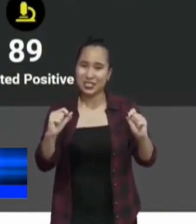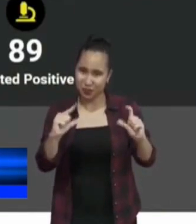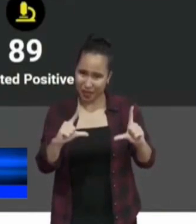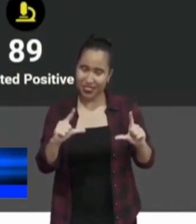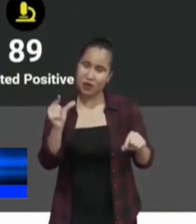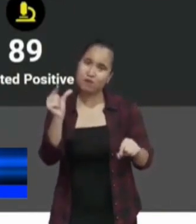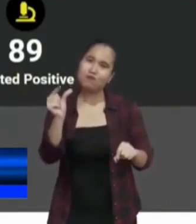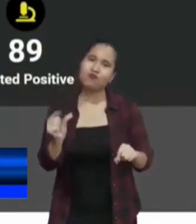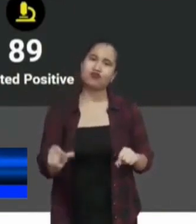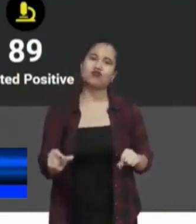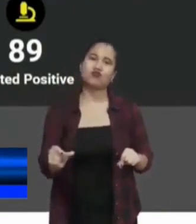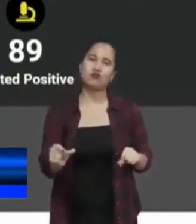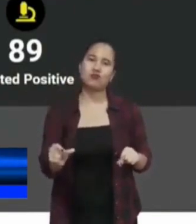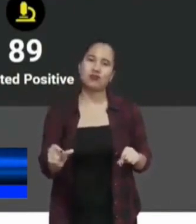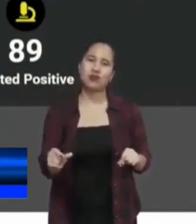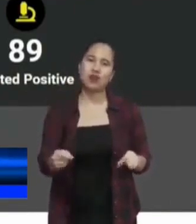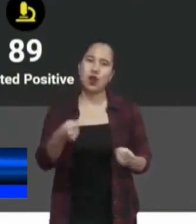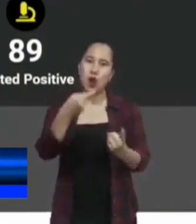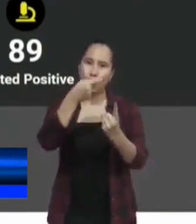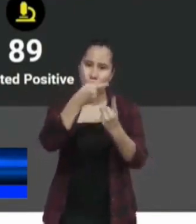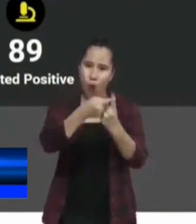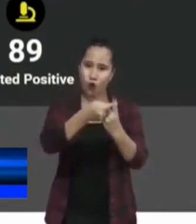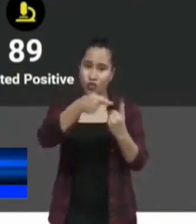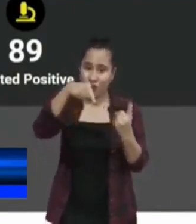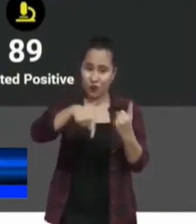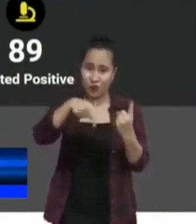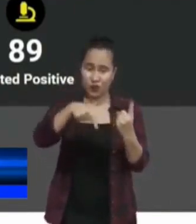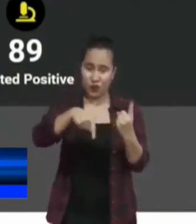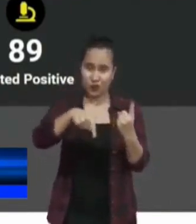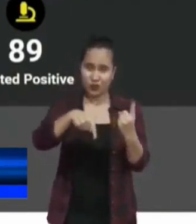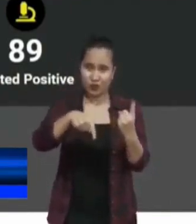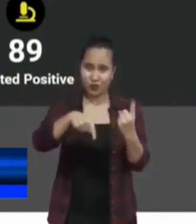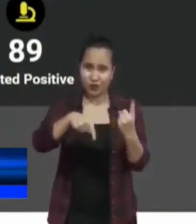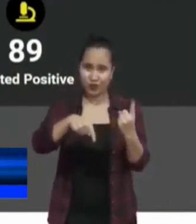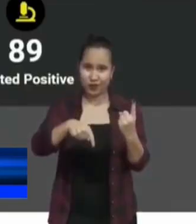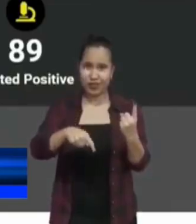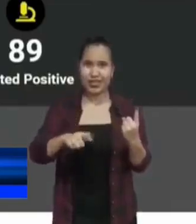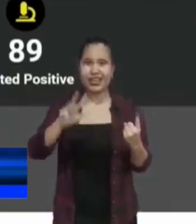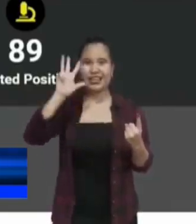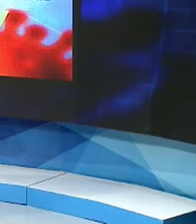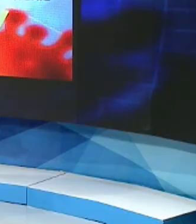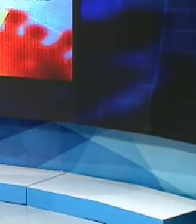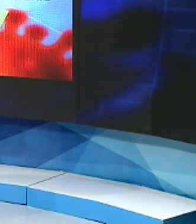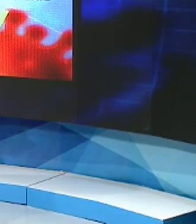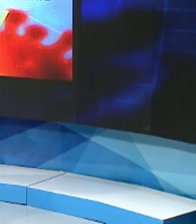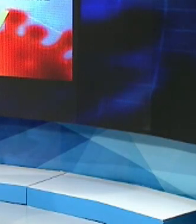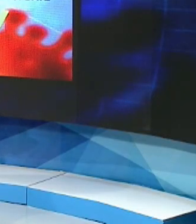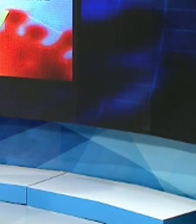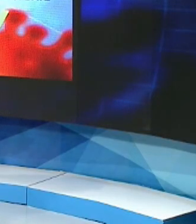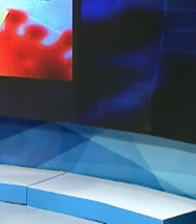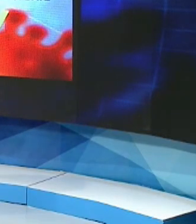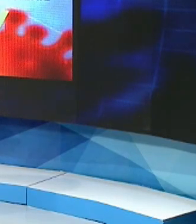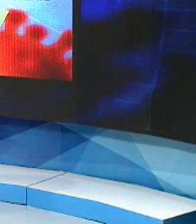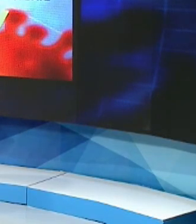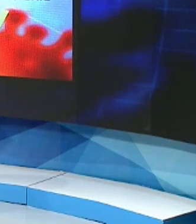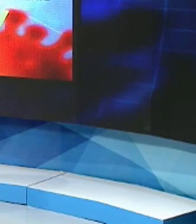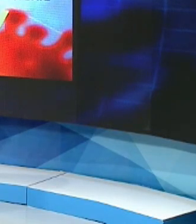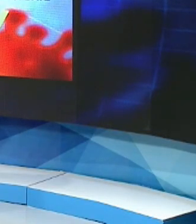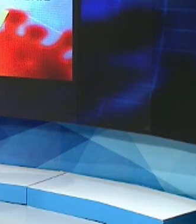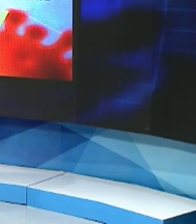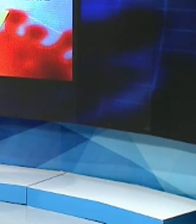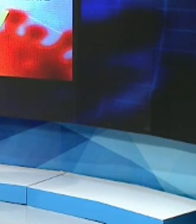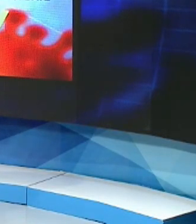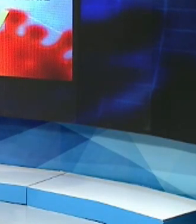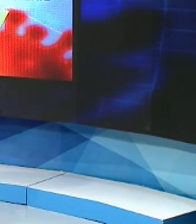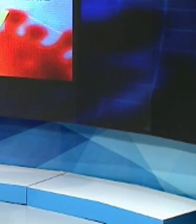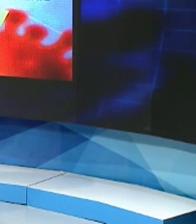Dus de positief staat nu op 89. Alus, Cleopatra en Jeseren, directeur van